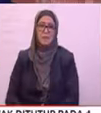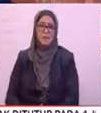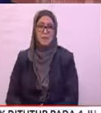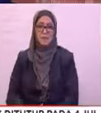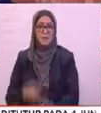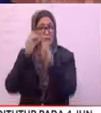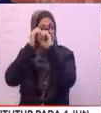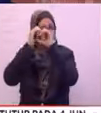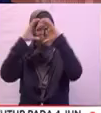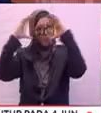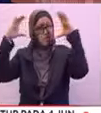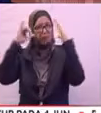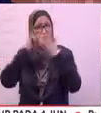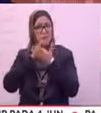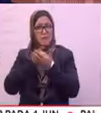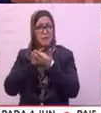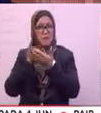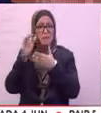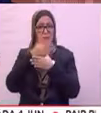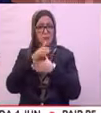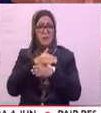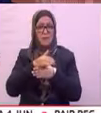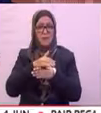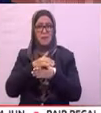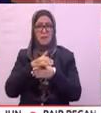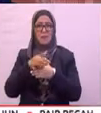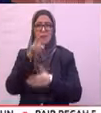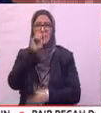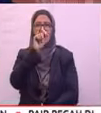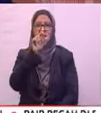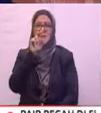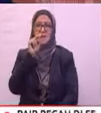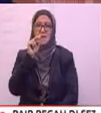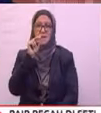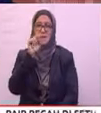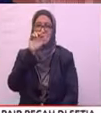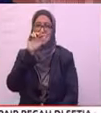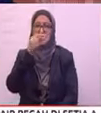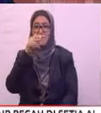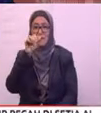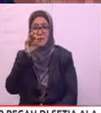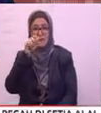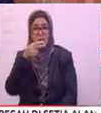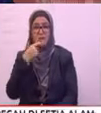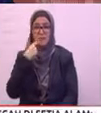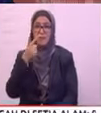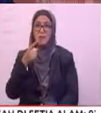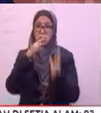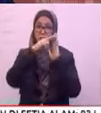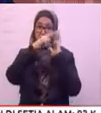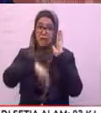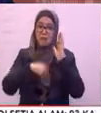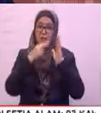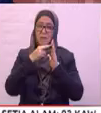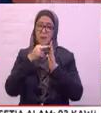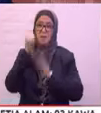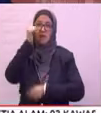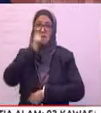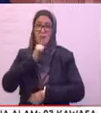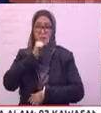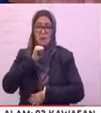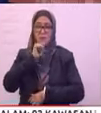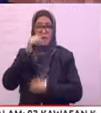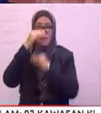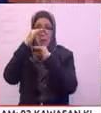mahu melihat tiada lagi tanggapan yang peranan wanita hanya terhad kepada tanggungjawab sebagai suri rumah.